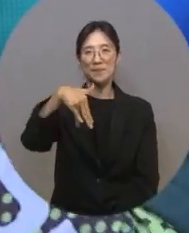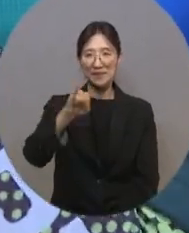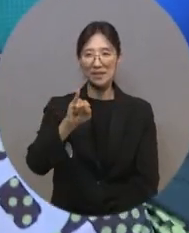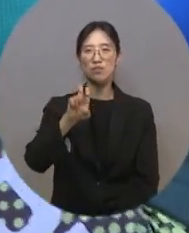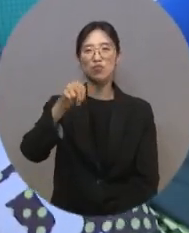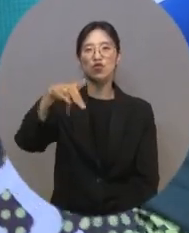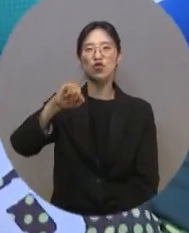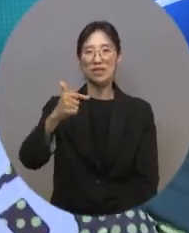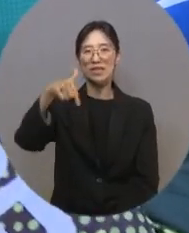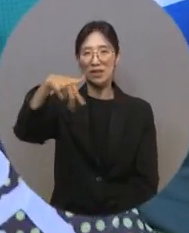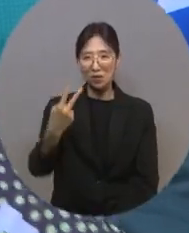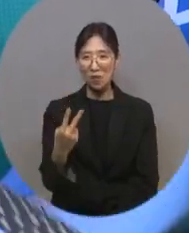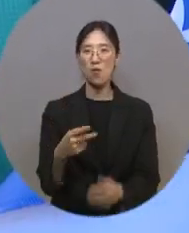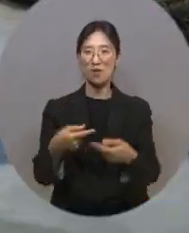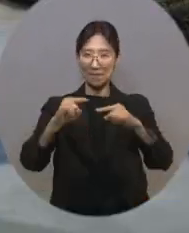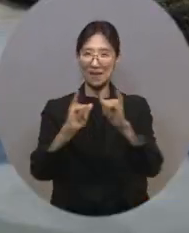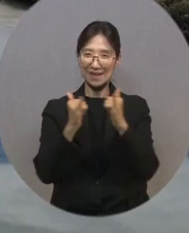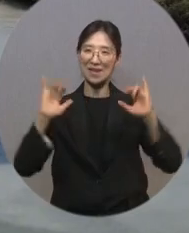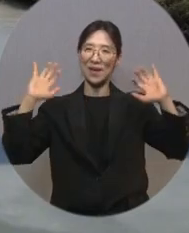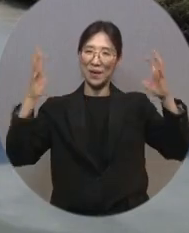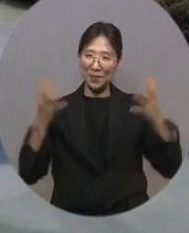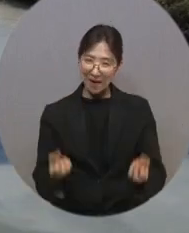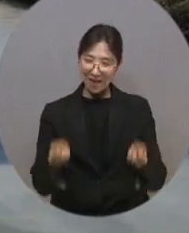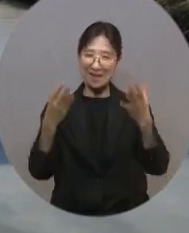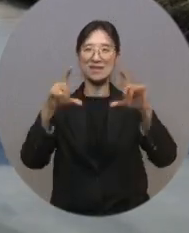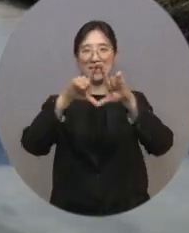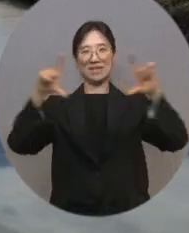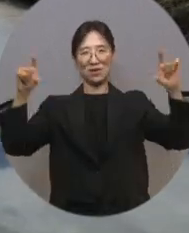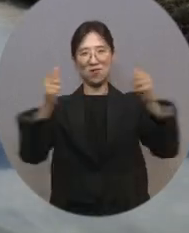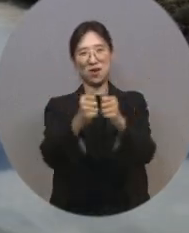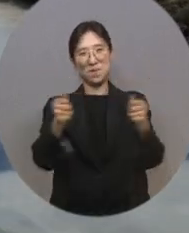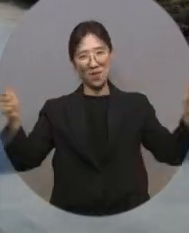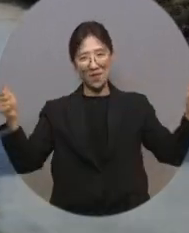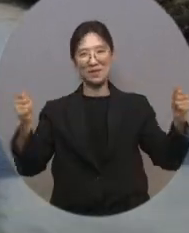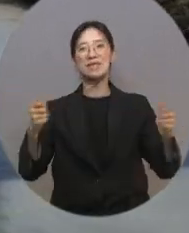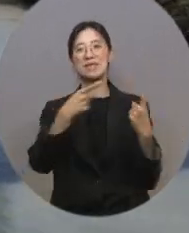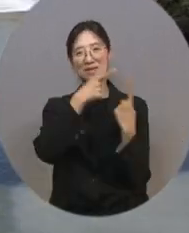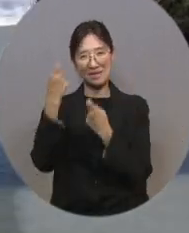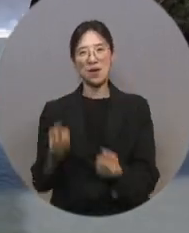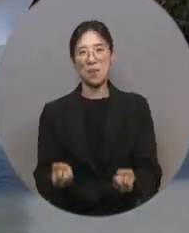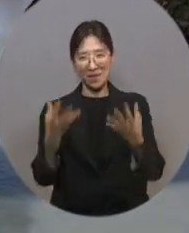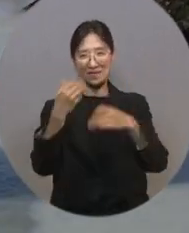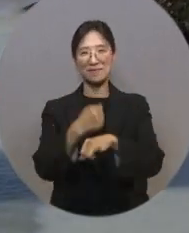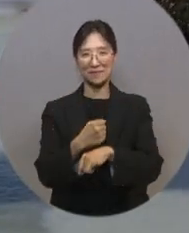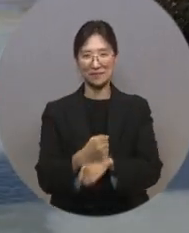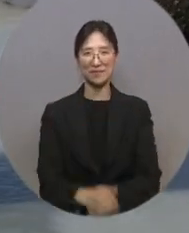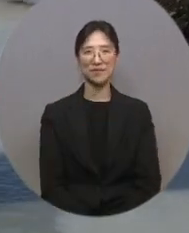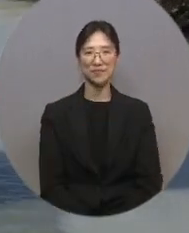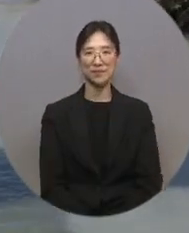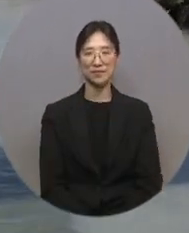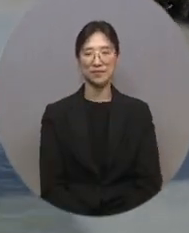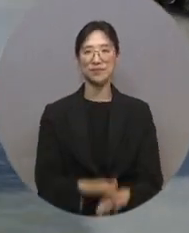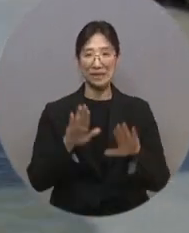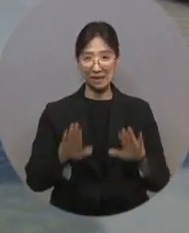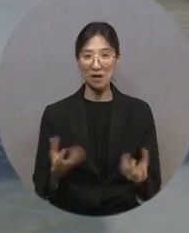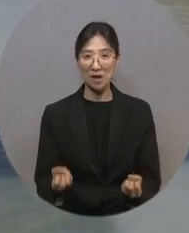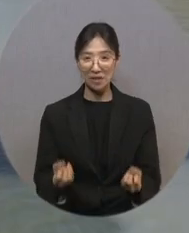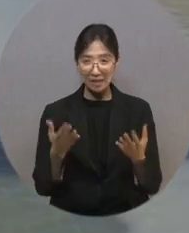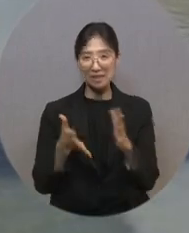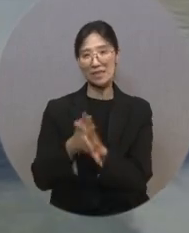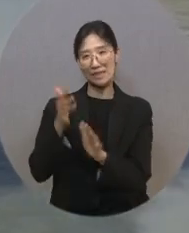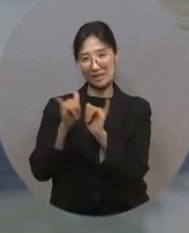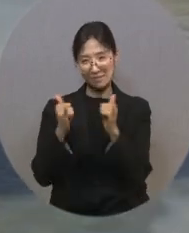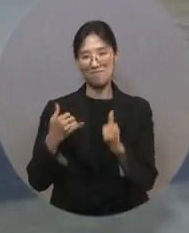참가자들을 환영하는 맞이 행사와 축전 슬로건 펼침 기념 행사가 진행됐습니다. 이번 축전은